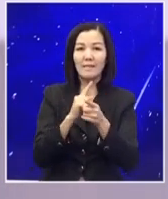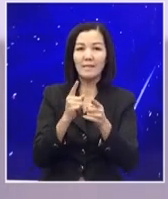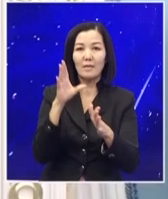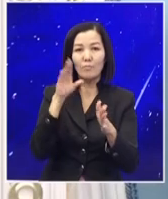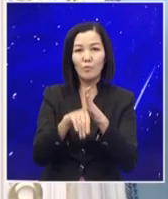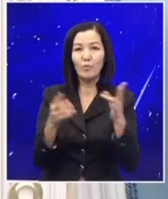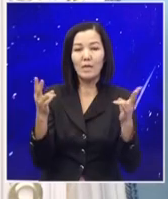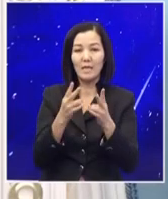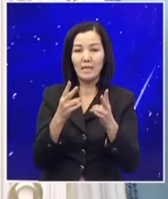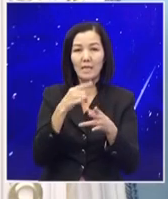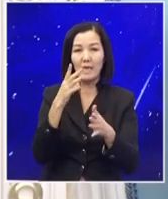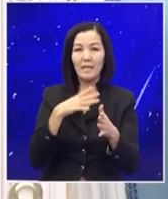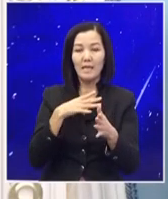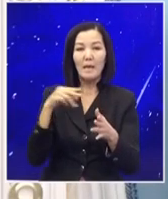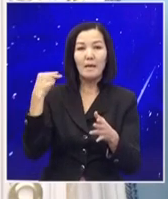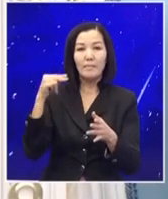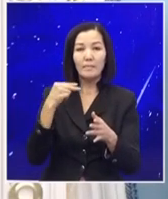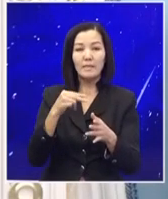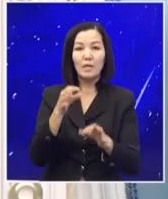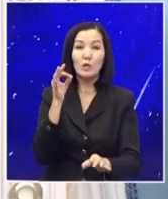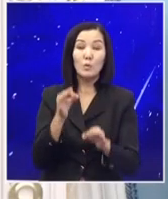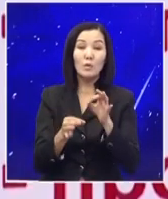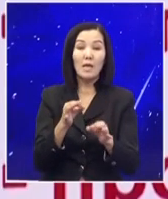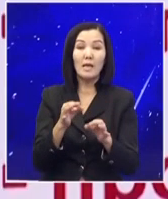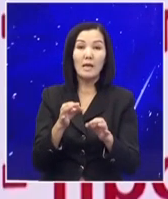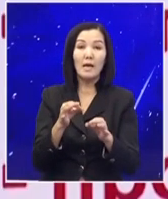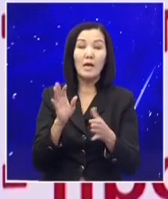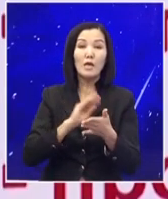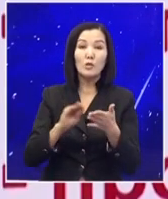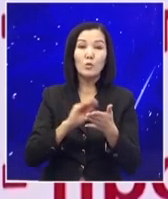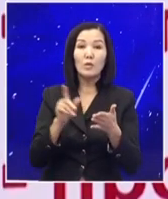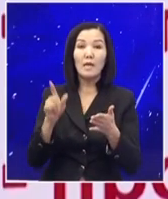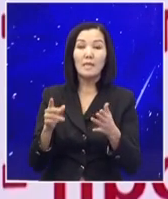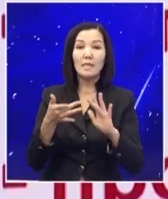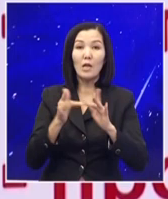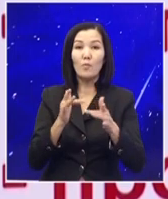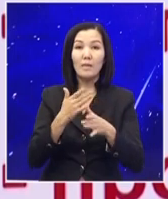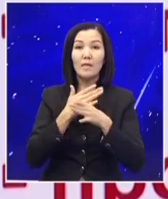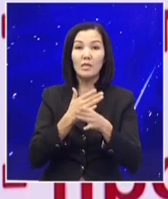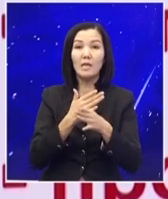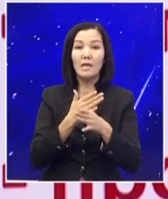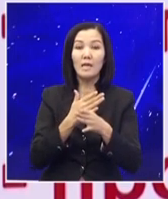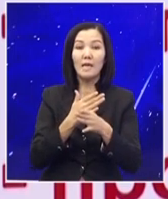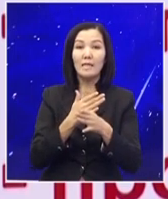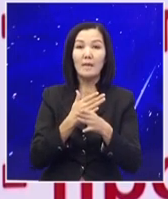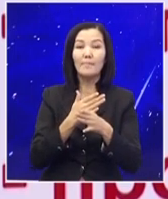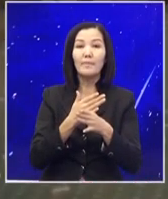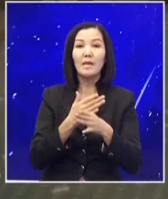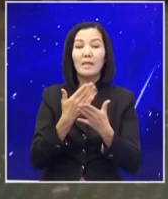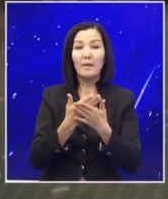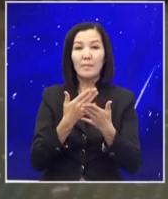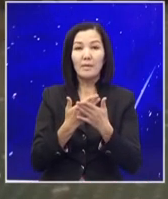тәсілдерді бет бұру керек деп санайды. Президент судьяларға бақ және әлеуметтік желілер тарапынан қысым жасалатын жағдайлардың